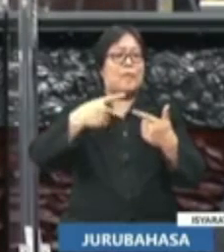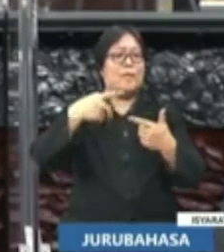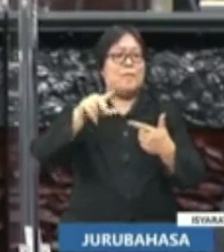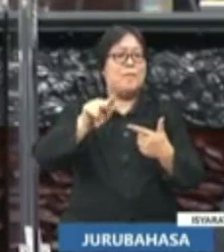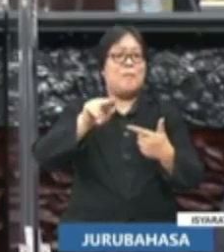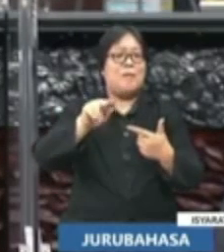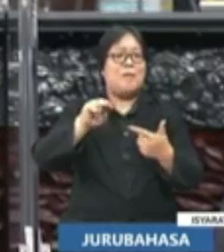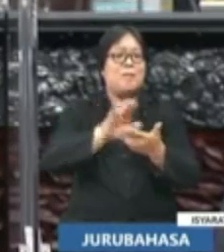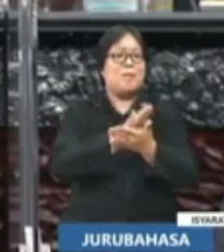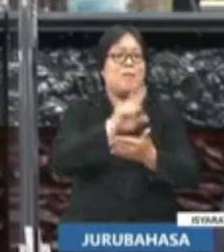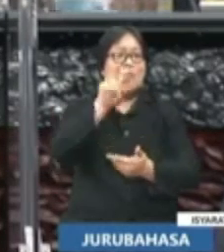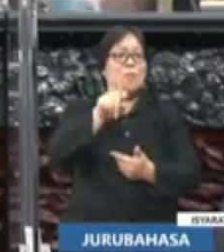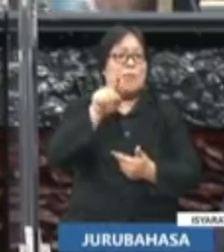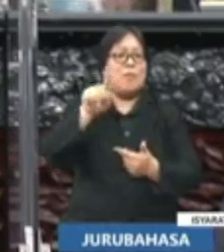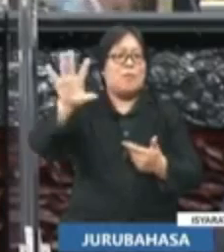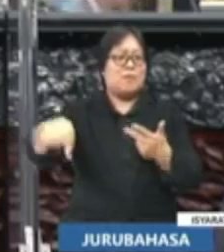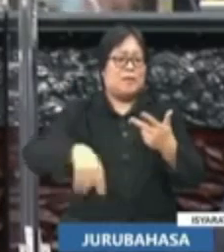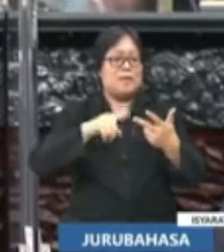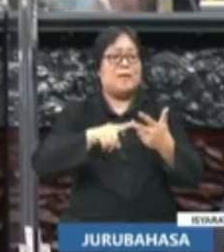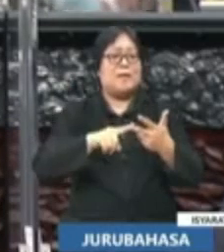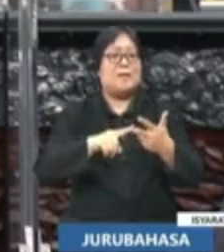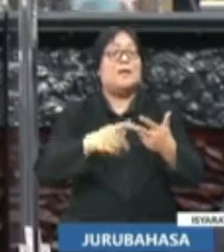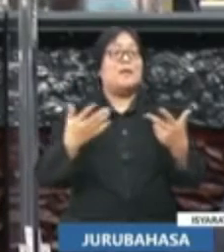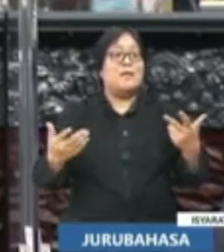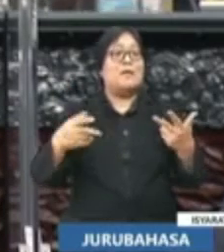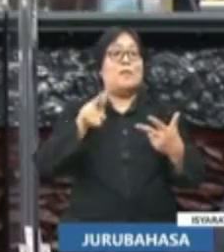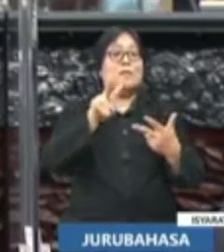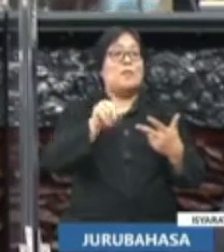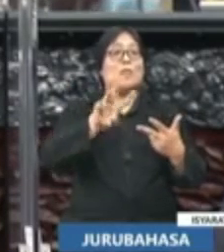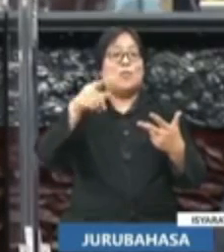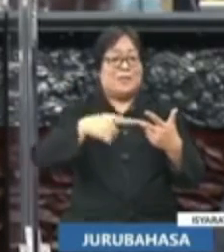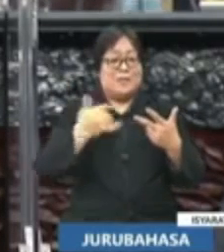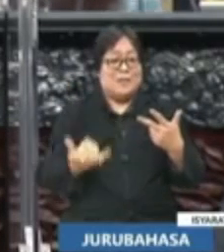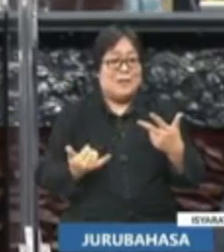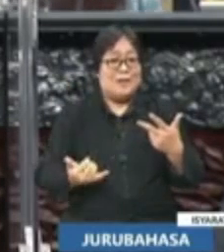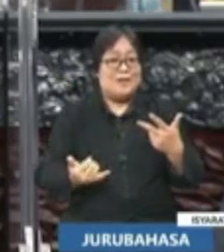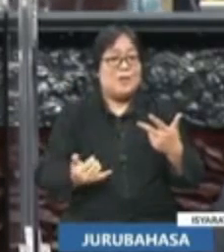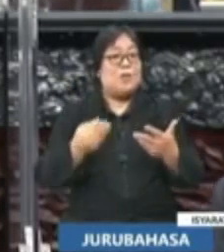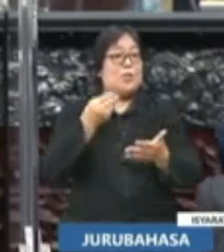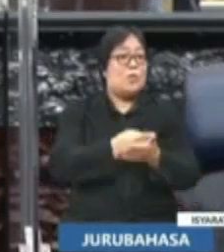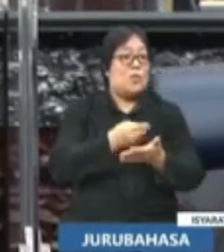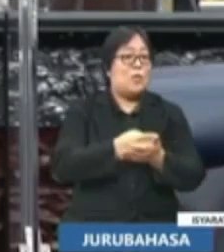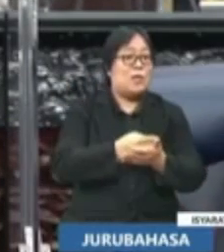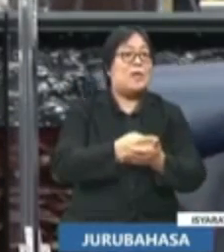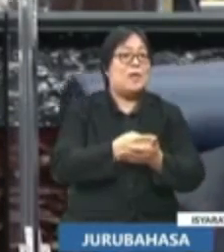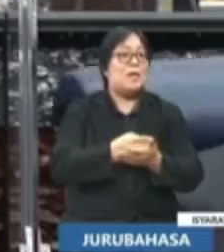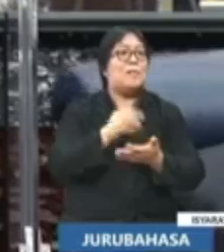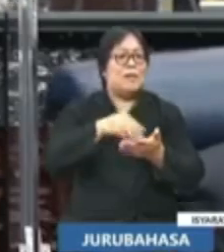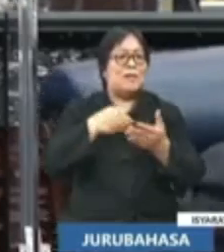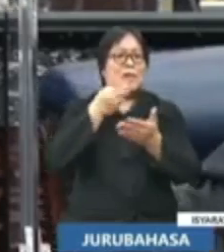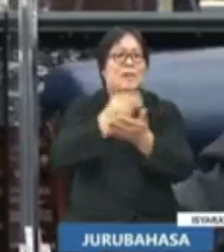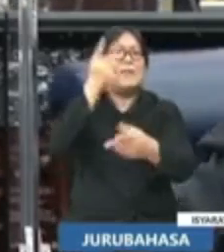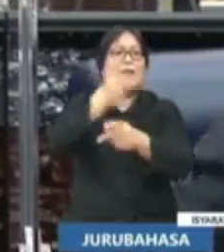Papers 2015, kemudian disusuli dengan 2021. Wang ini bawa keluar,